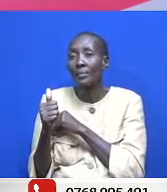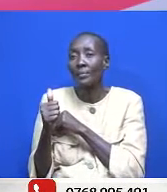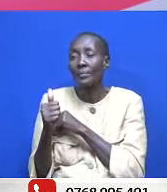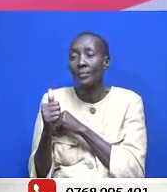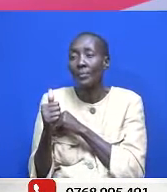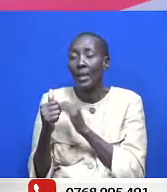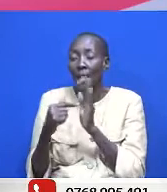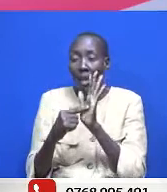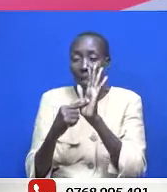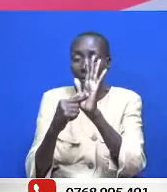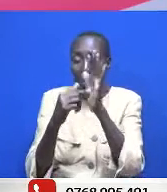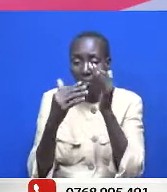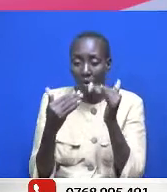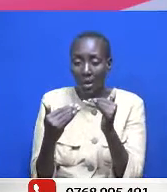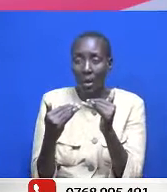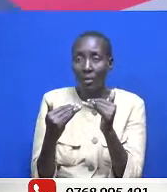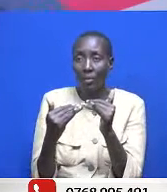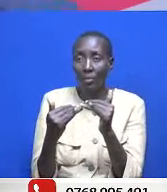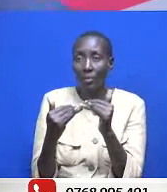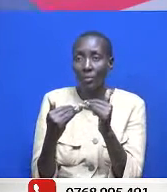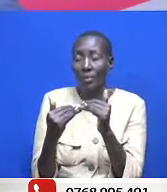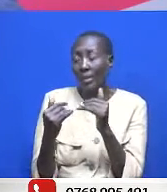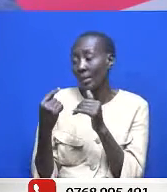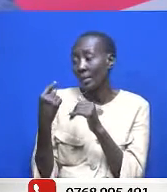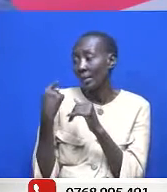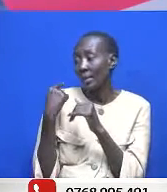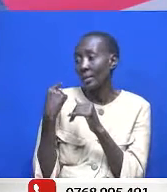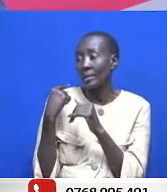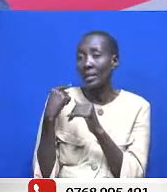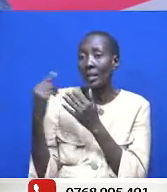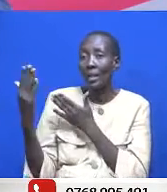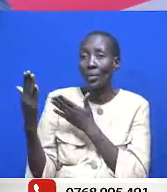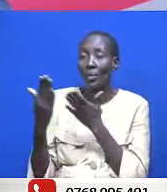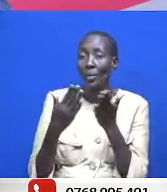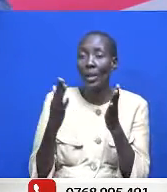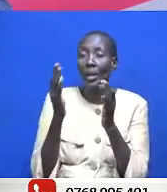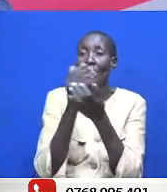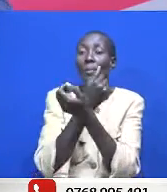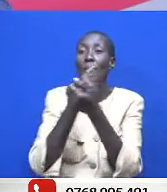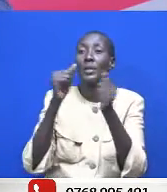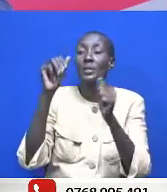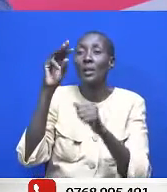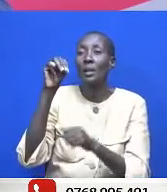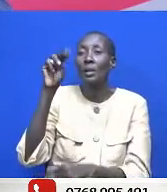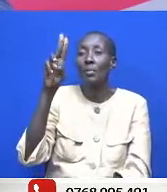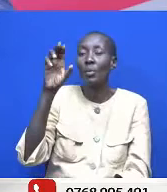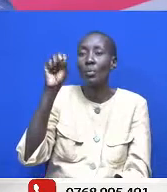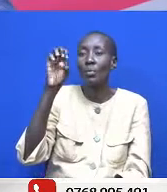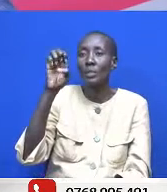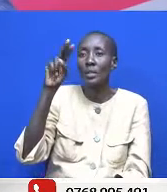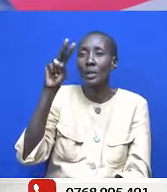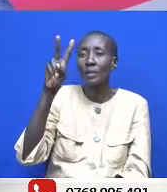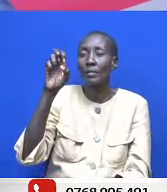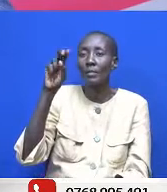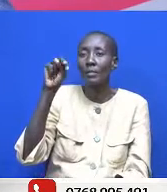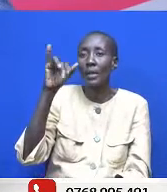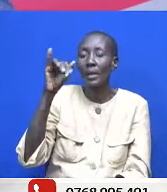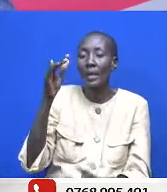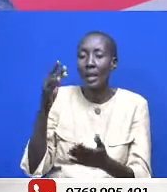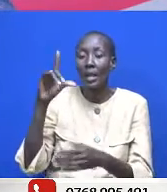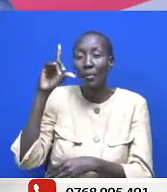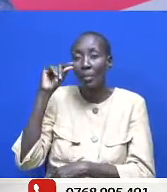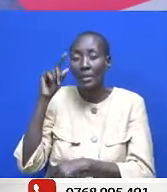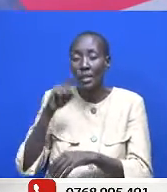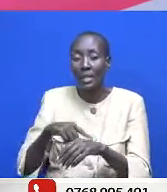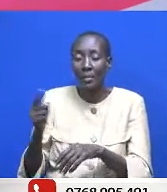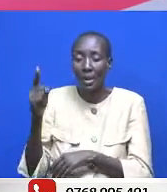sasa tulikuwa hivi karibuni tulimkaribisha Rais Museveni kule Mombasa akiwa hapa katika ziara ya kirasmi.